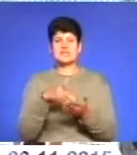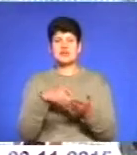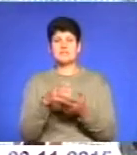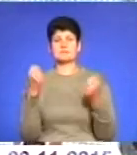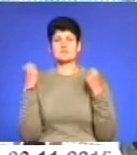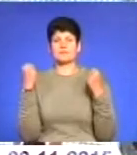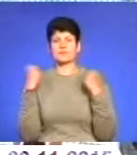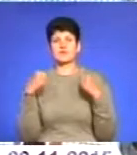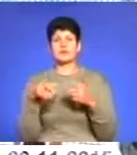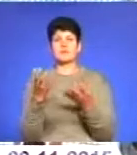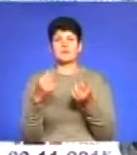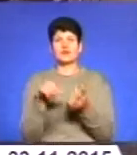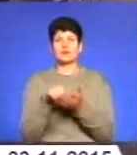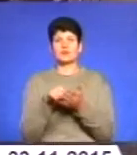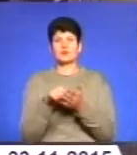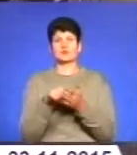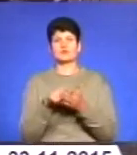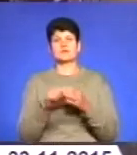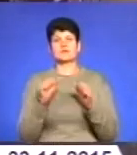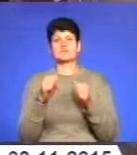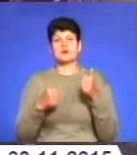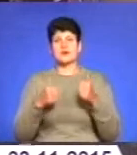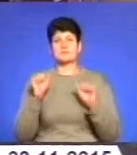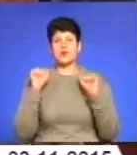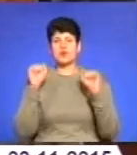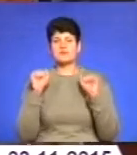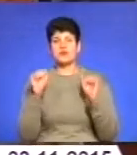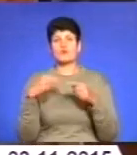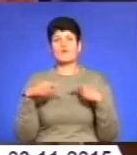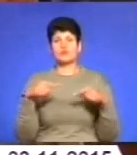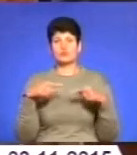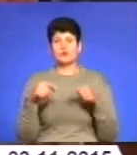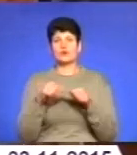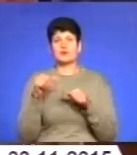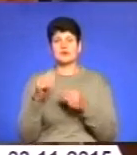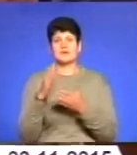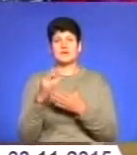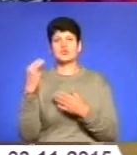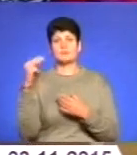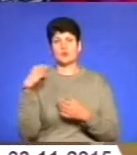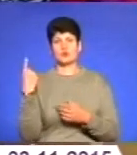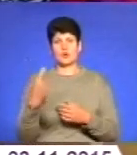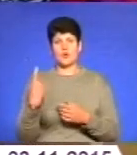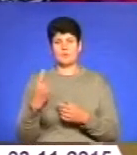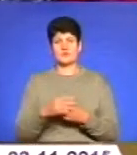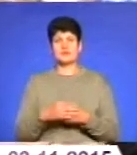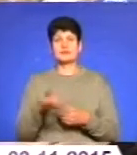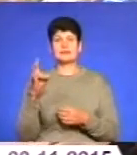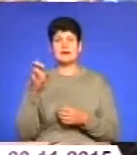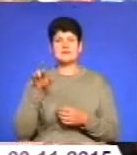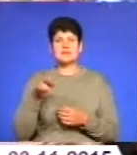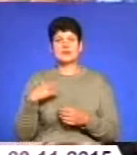Вихованці беруть участь у змаганнях з пауерліфтингу та футболу. Деякі з них – чемпіони області. Настя, я вчуся в